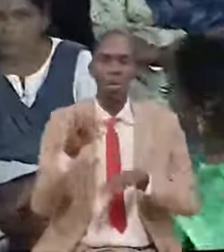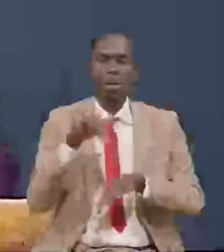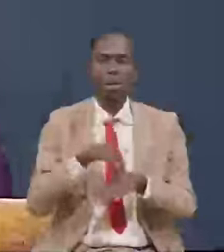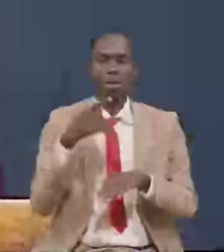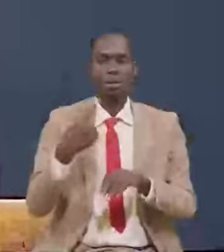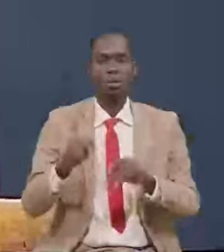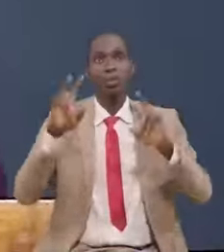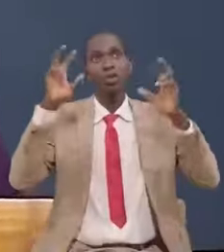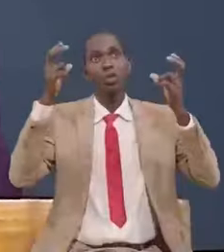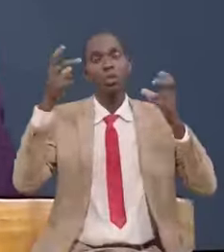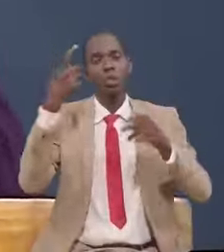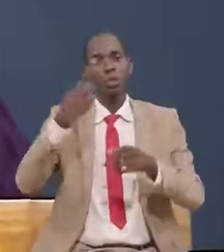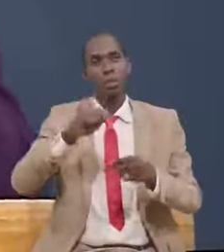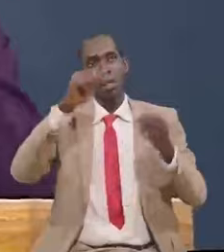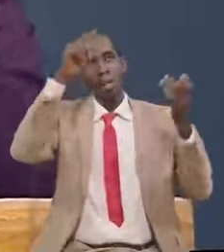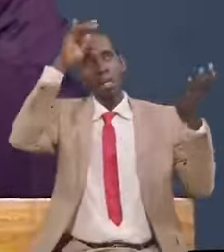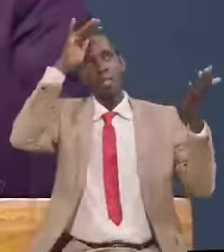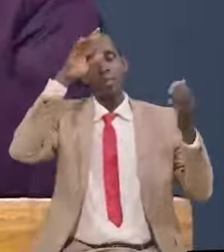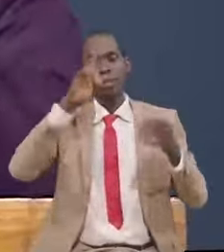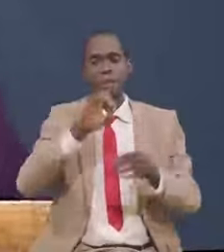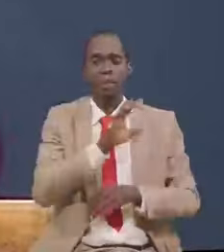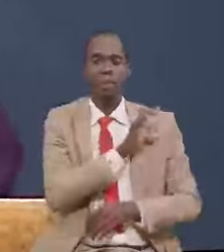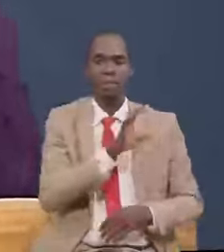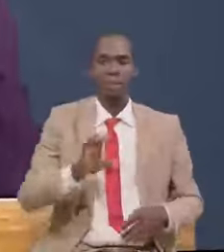le Christ attendu.